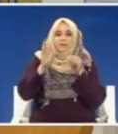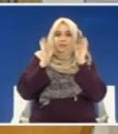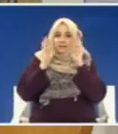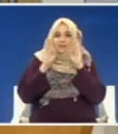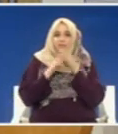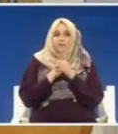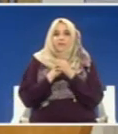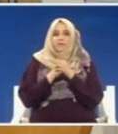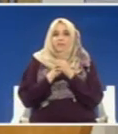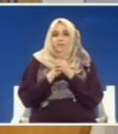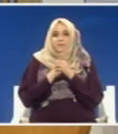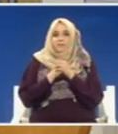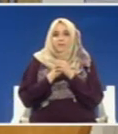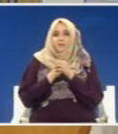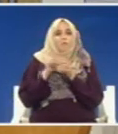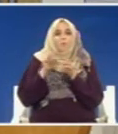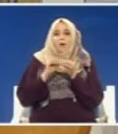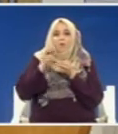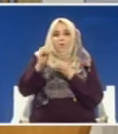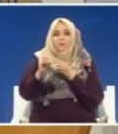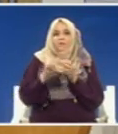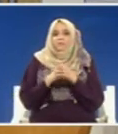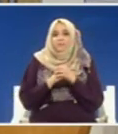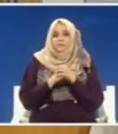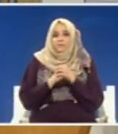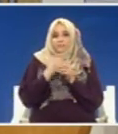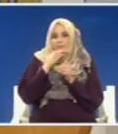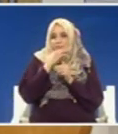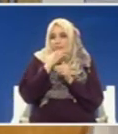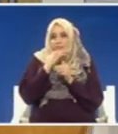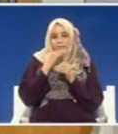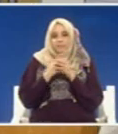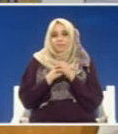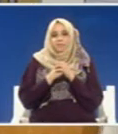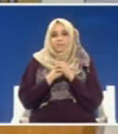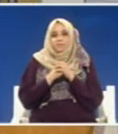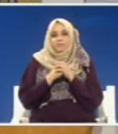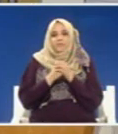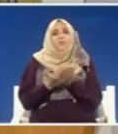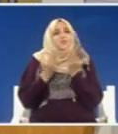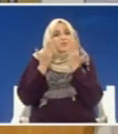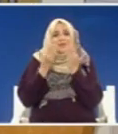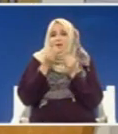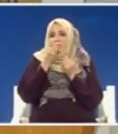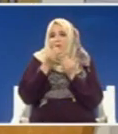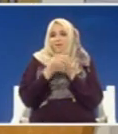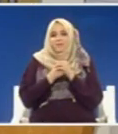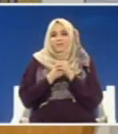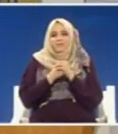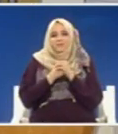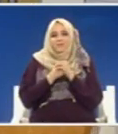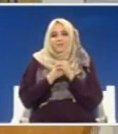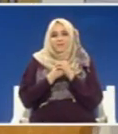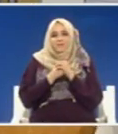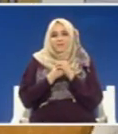ولا تخليها تسوي فيها عن وقتها. هذا ابتداء، ورب إن شاء الله يجعل فيها خير ويسر عليها الأمر إن شاء